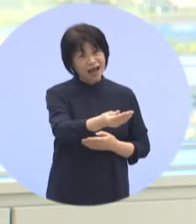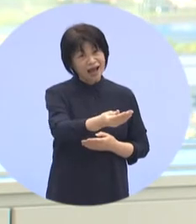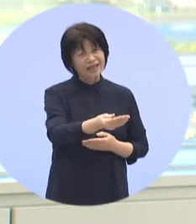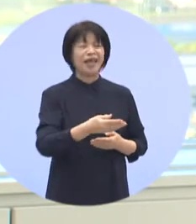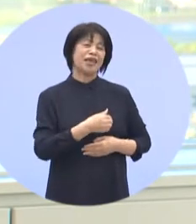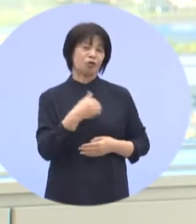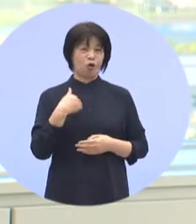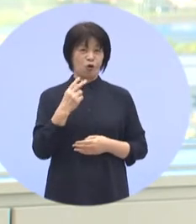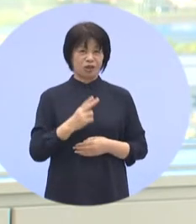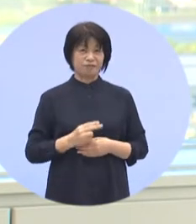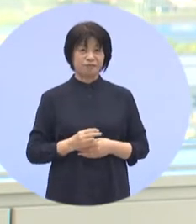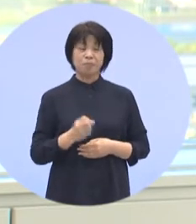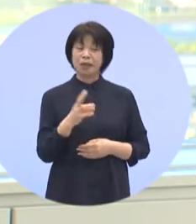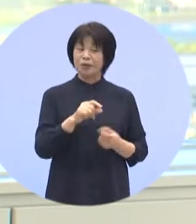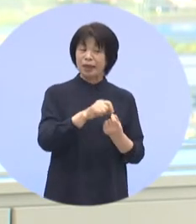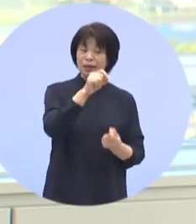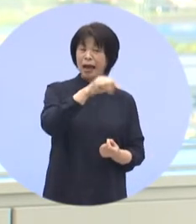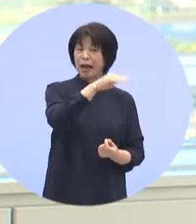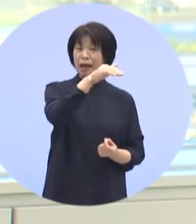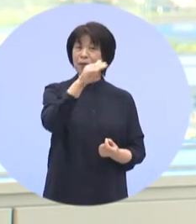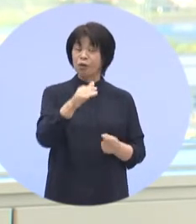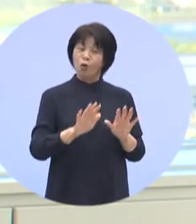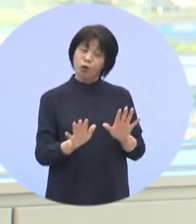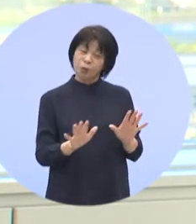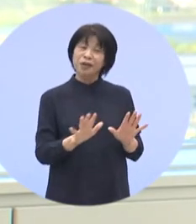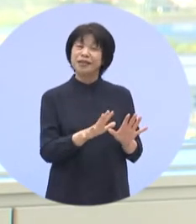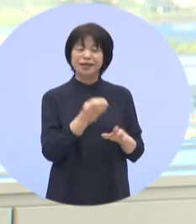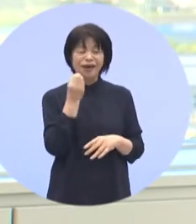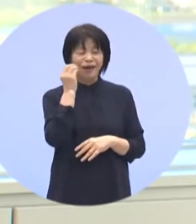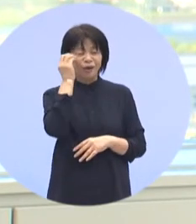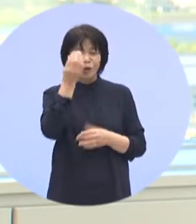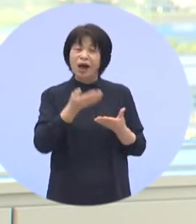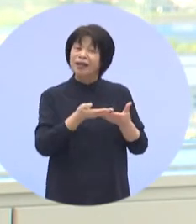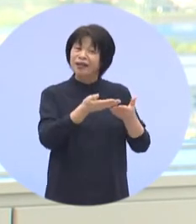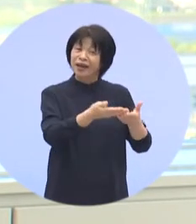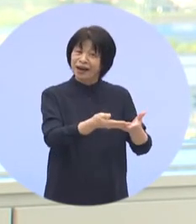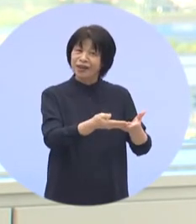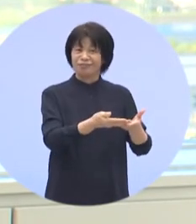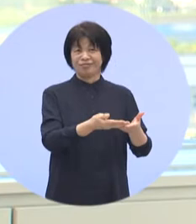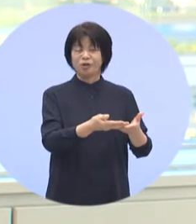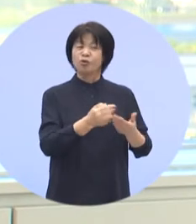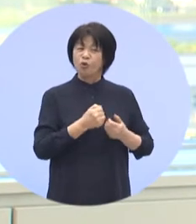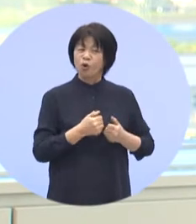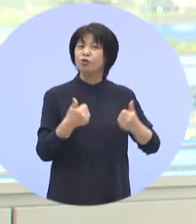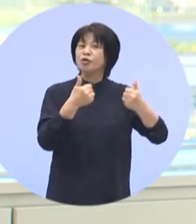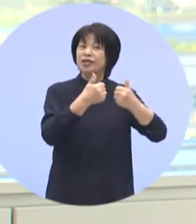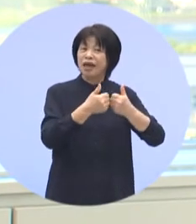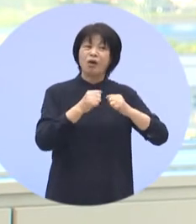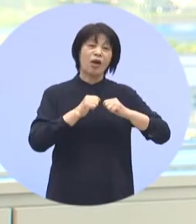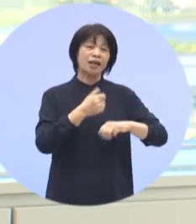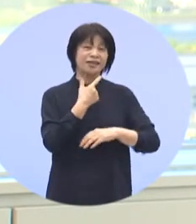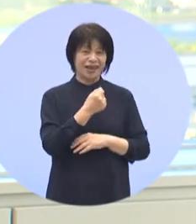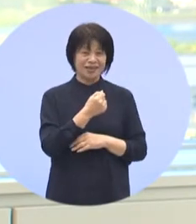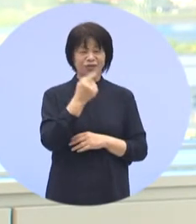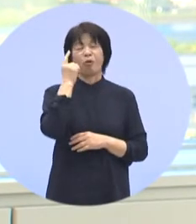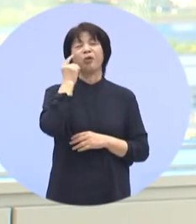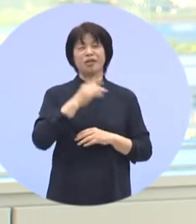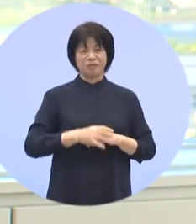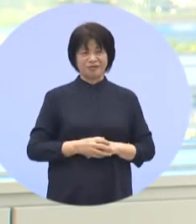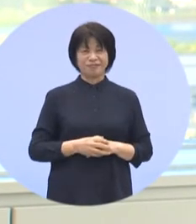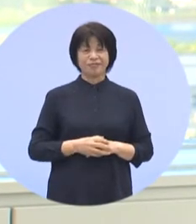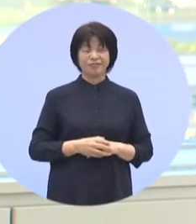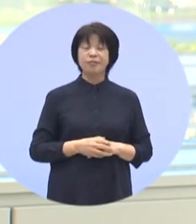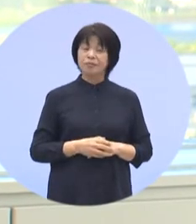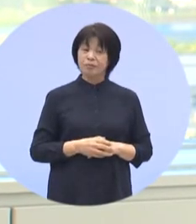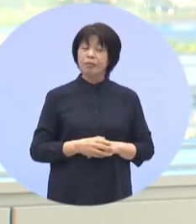高山の子どもたちに感動を与えられるようなプレーがしたいなという今の願いがあるので、ま